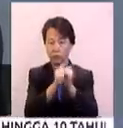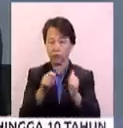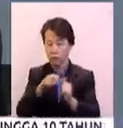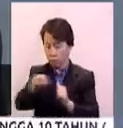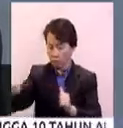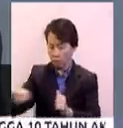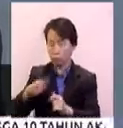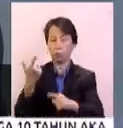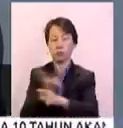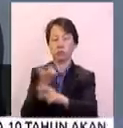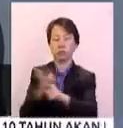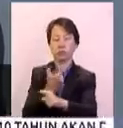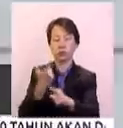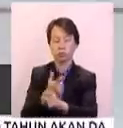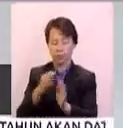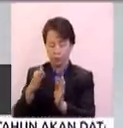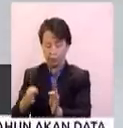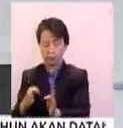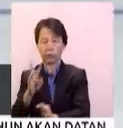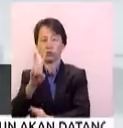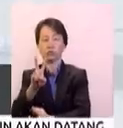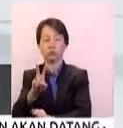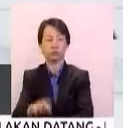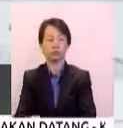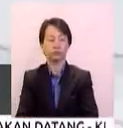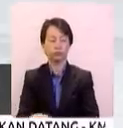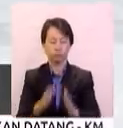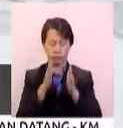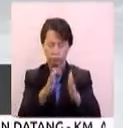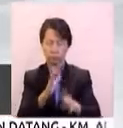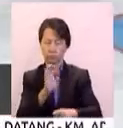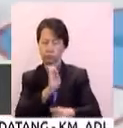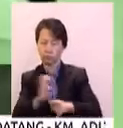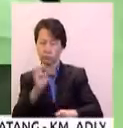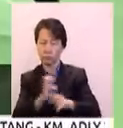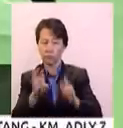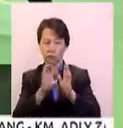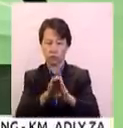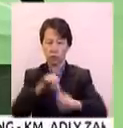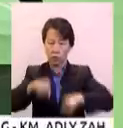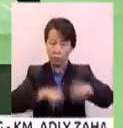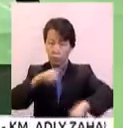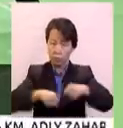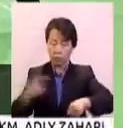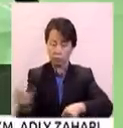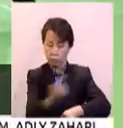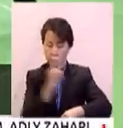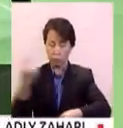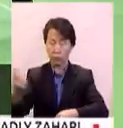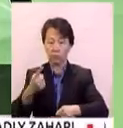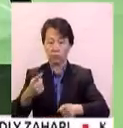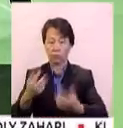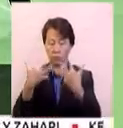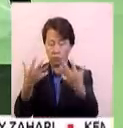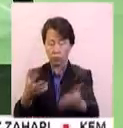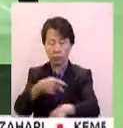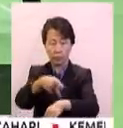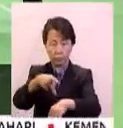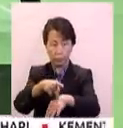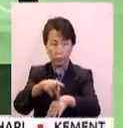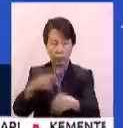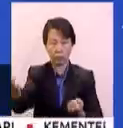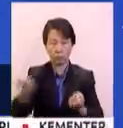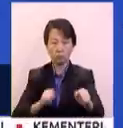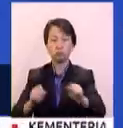menjalani latihan fasa 2. Acara yang menjadi lubuk emas negara seperti berbasikal tracks, bowling padang, pencak silat